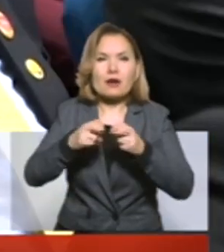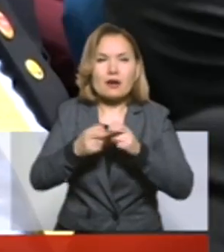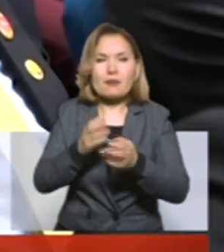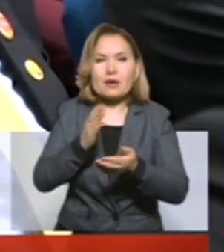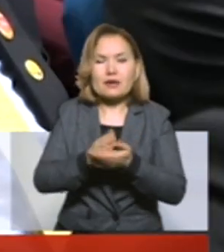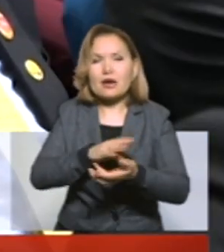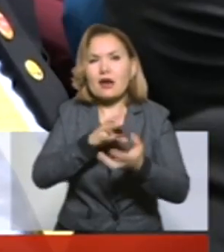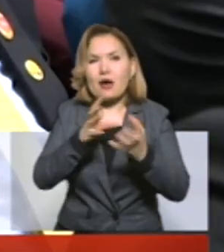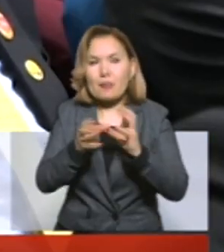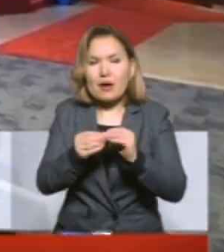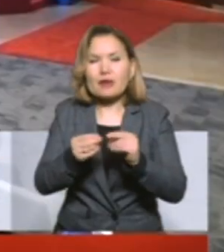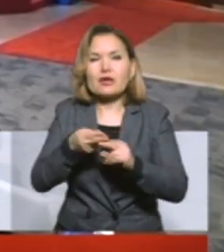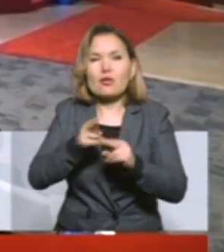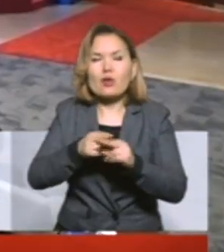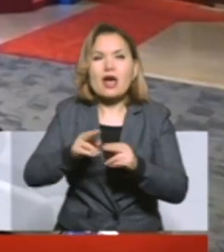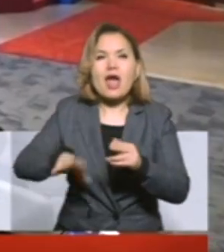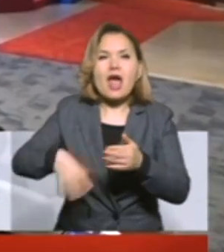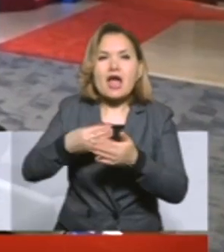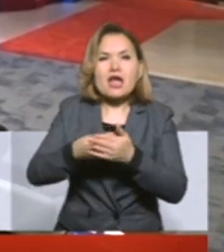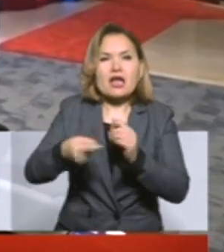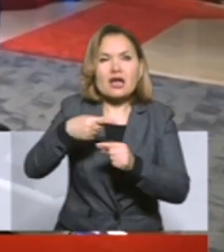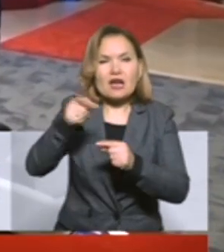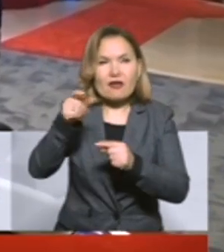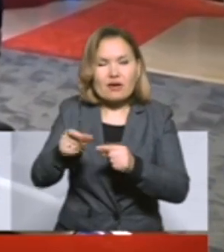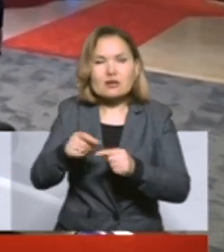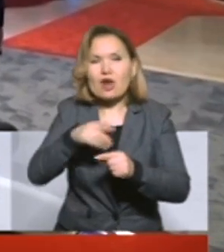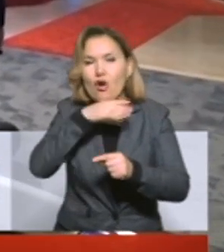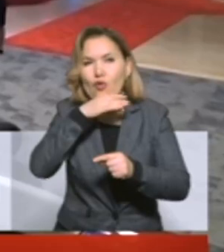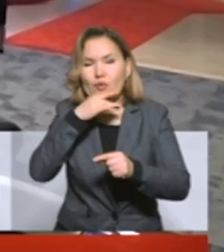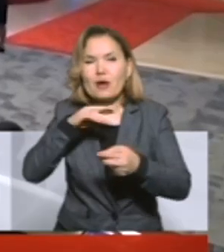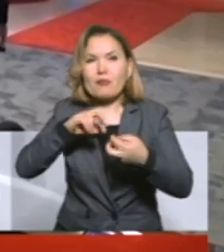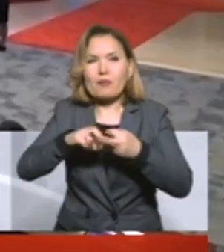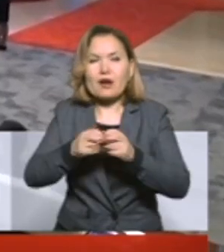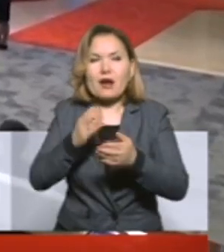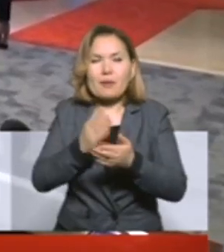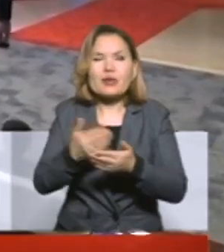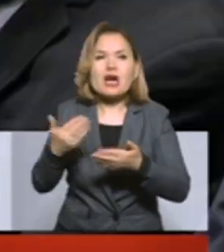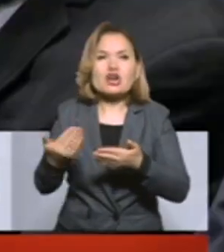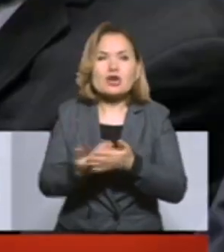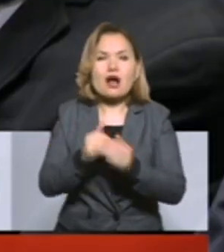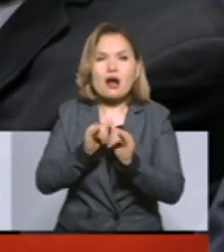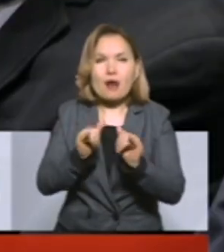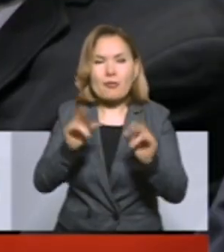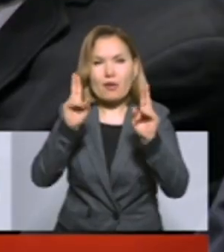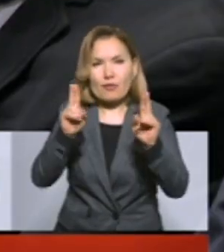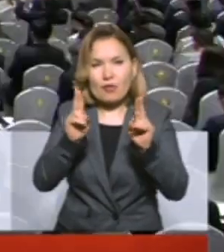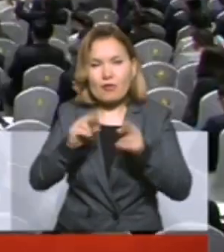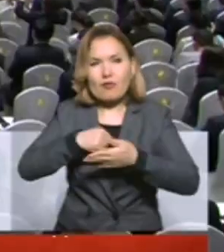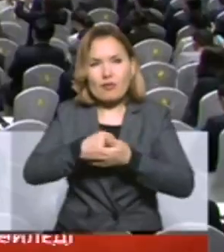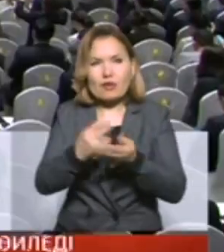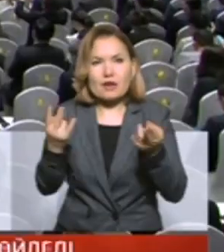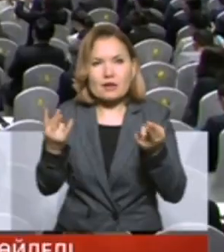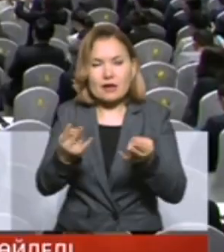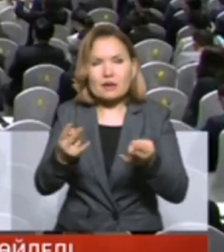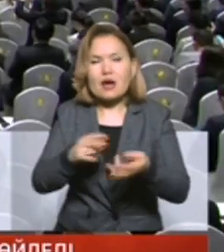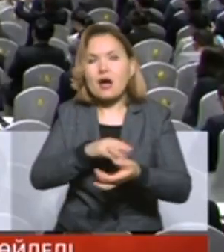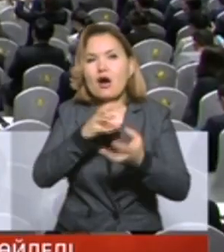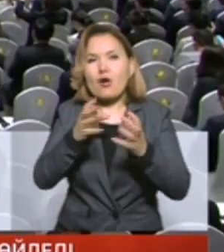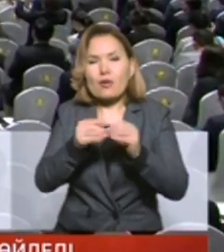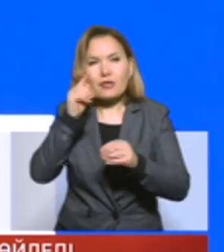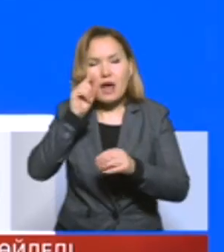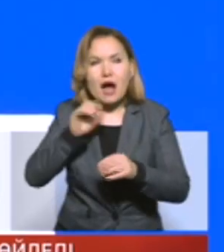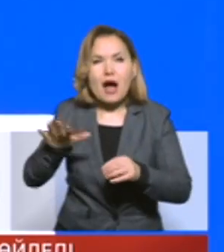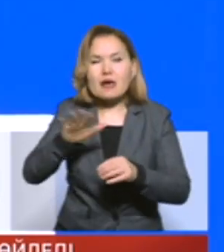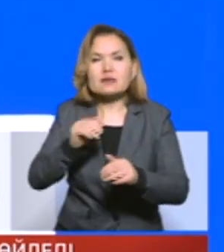Сондай-ақ, инвесторлардың сеніміне селке өтсірі. Жаһандық экономикаға дамудың жаңа парадигмасы керек екені анық. Ал Азия алға